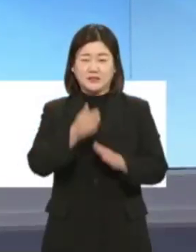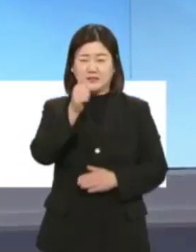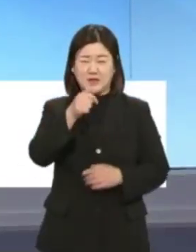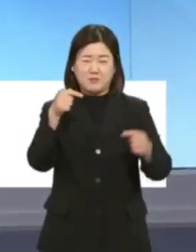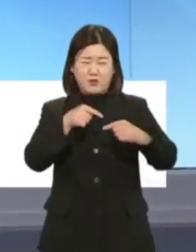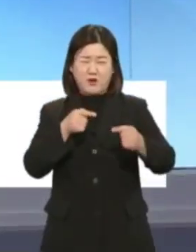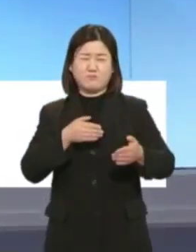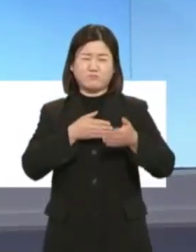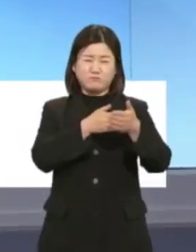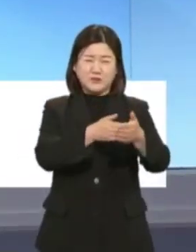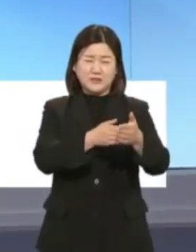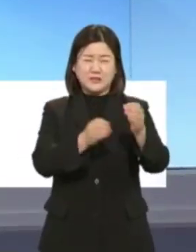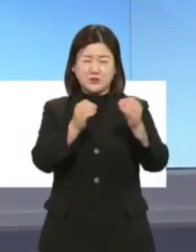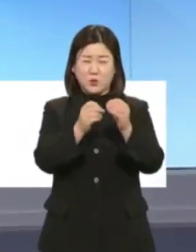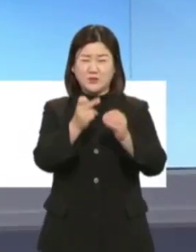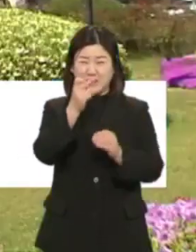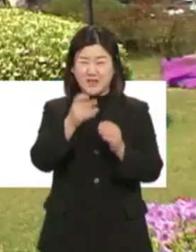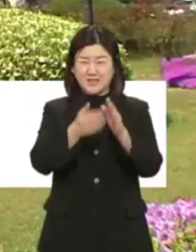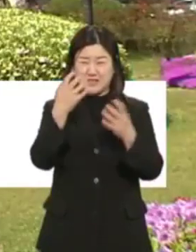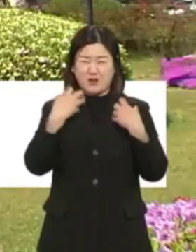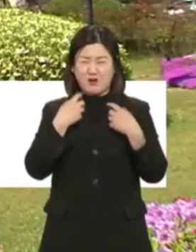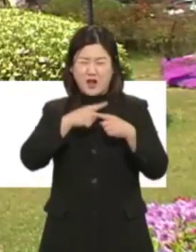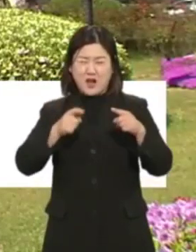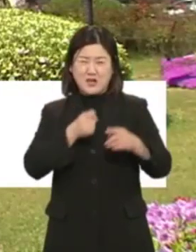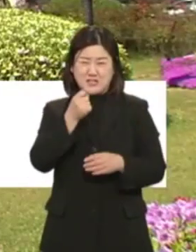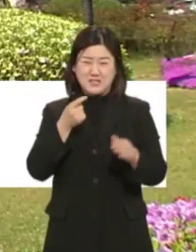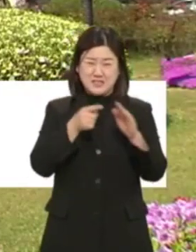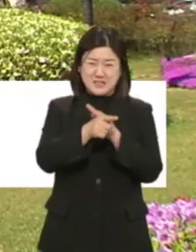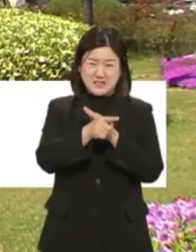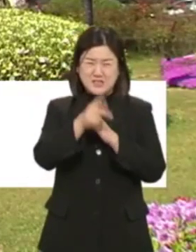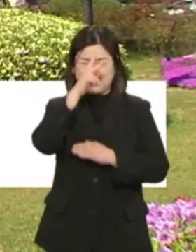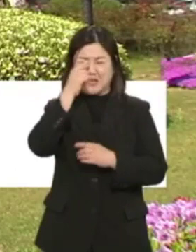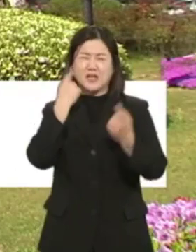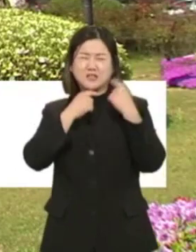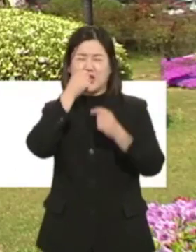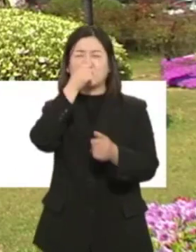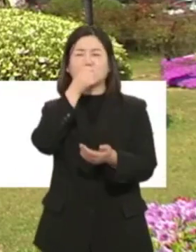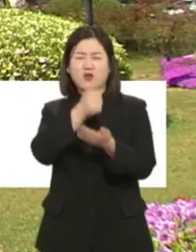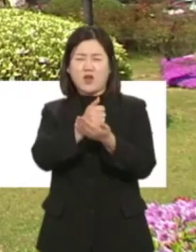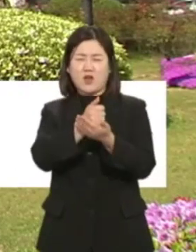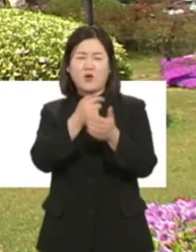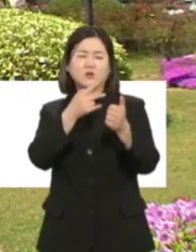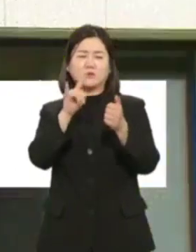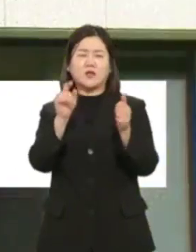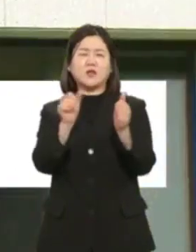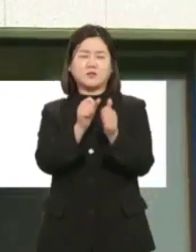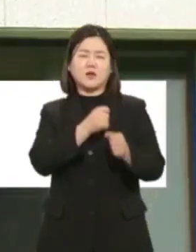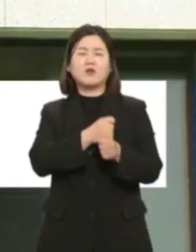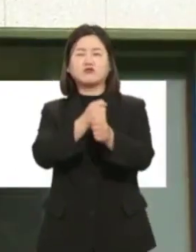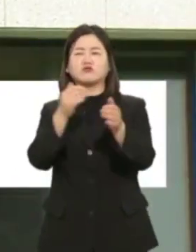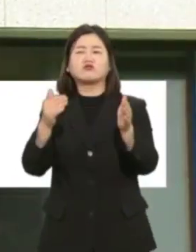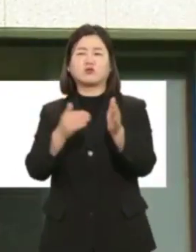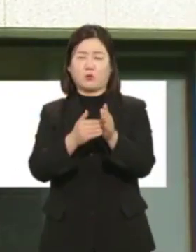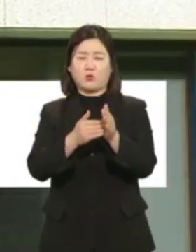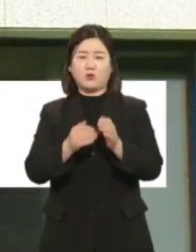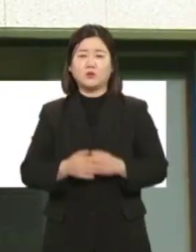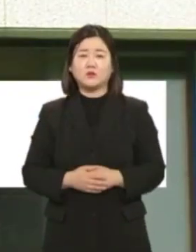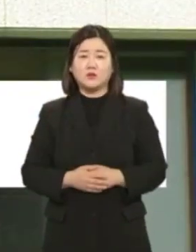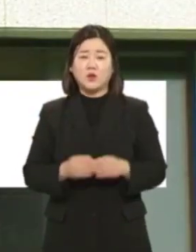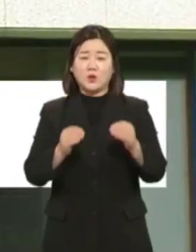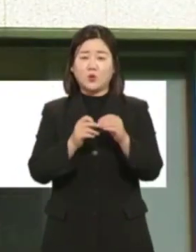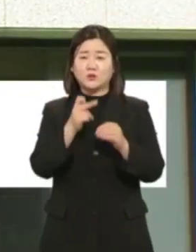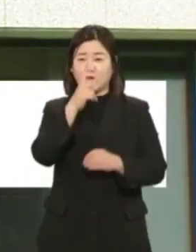시장면담을 요구하며 논산시청을 찾아가 흉계를 휘둘러 경찰관의 다치게 한 혐의로 50대 남성이 구속됐습니다